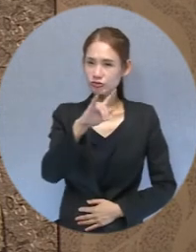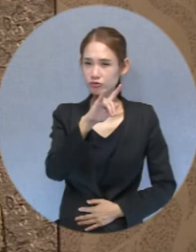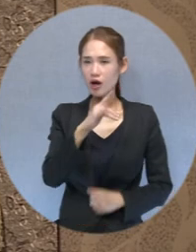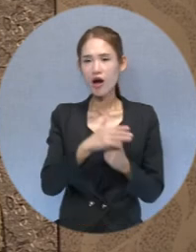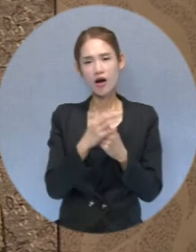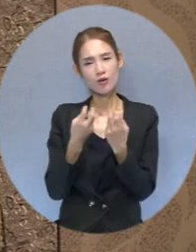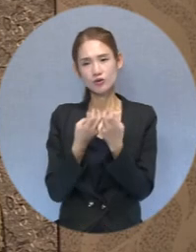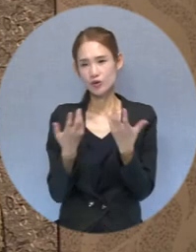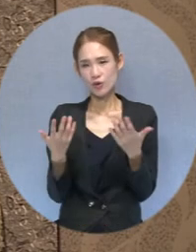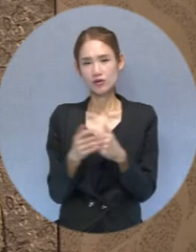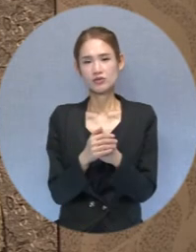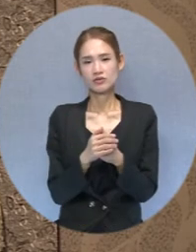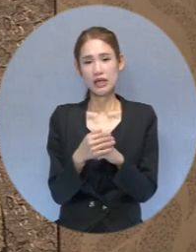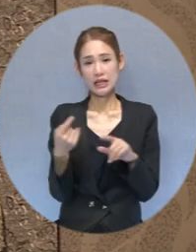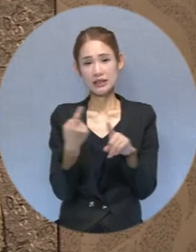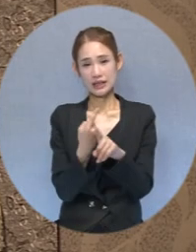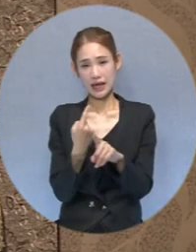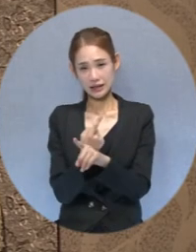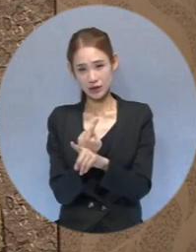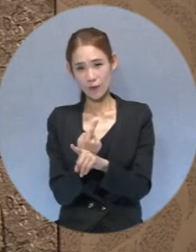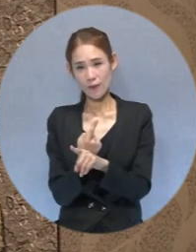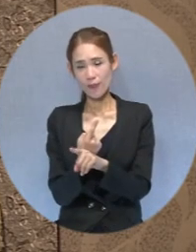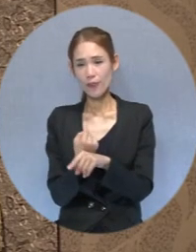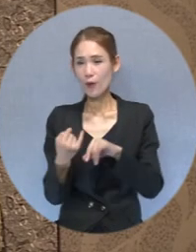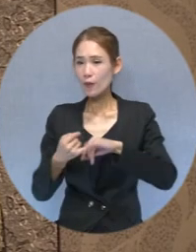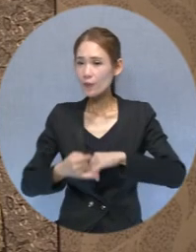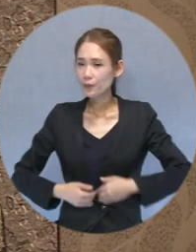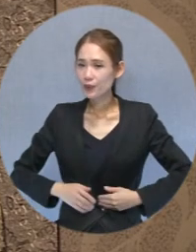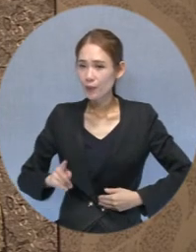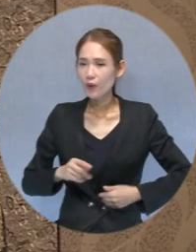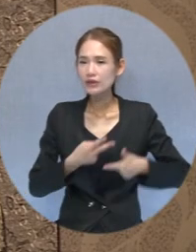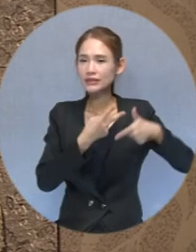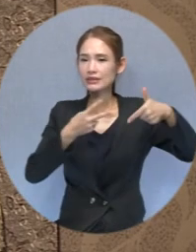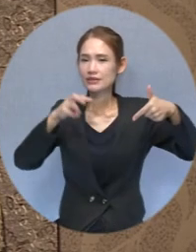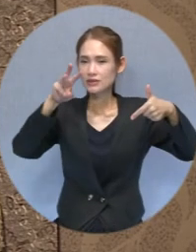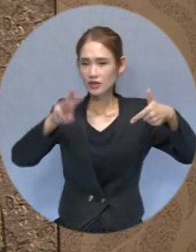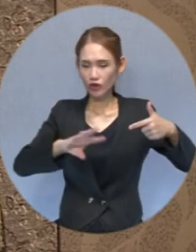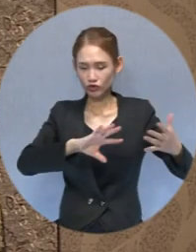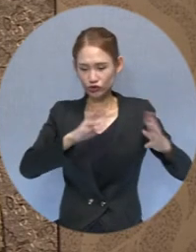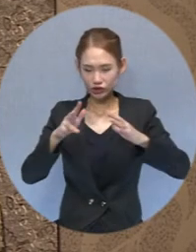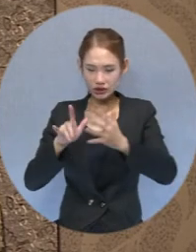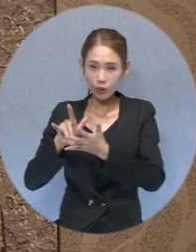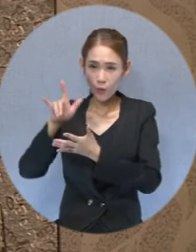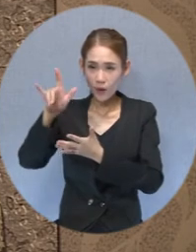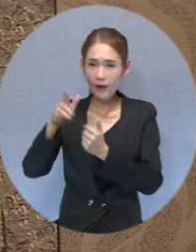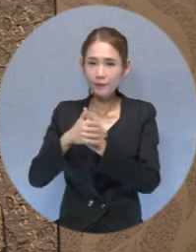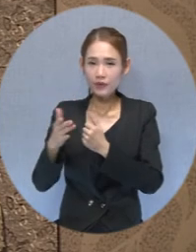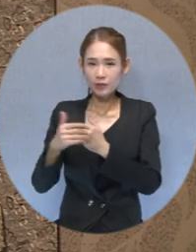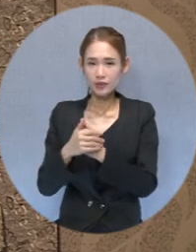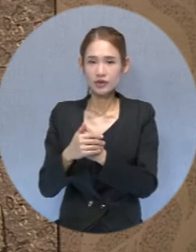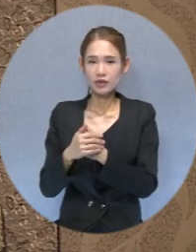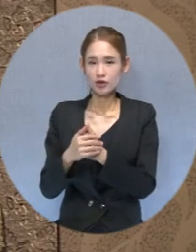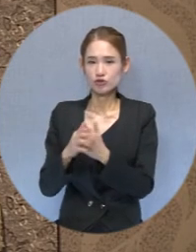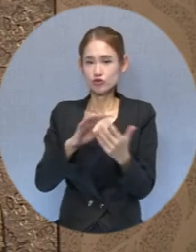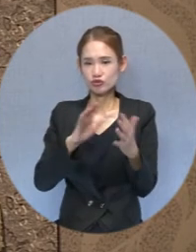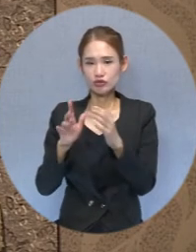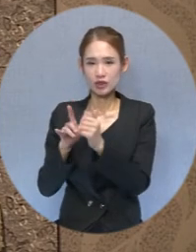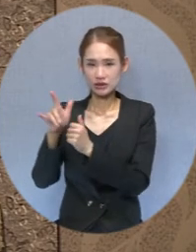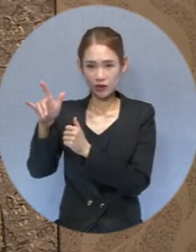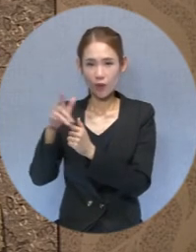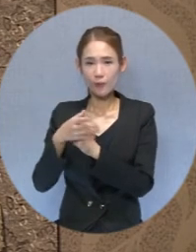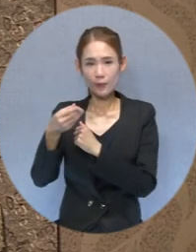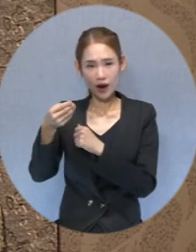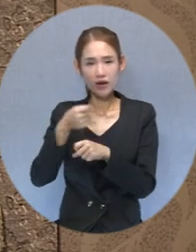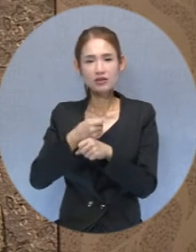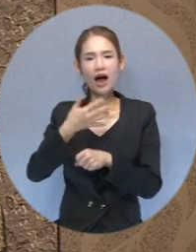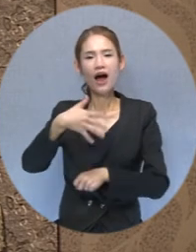가지 지금 개선했으면 하는 게 네. 저희가 인천국제공항이 열렸잖아요. 그러면서 국제선은 인천공항으로 가기로 했거든요. 예. 아직